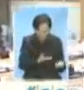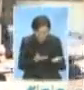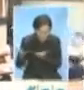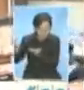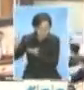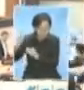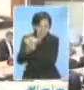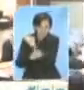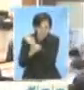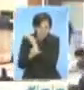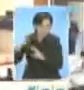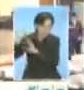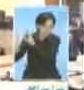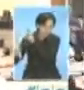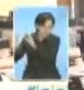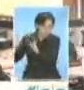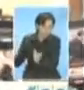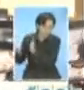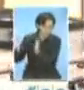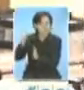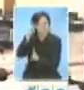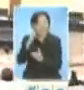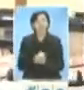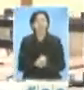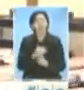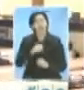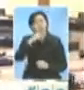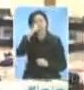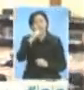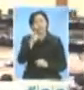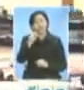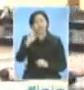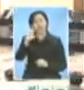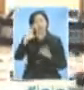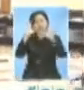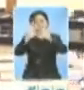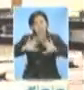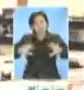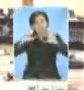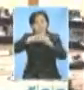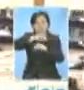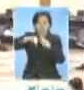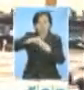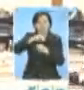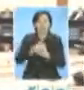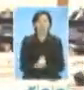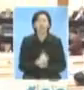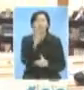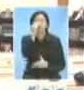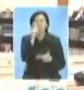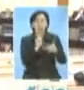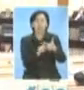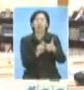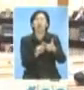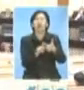ซึ่งก็เป็นโอกาสที่ดีเพราะเรากำลังบอกว่าเรากำลังจะเป็น AECผ ผมก็ไม่แน่ใจว่าทำไมกรรมธิการหลุดสายตาท่